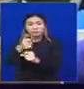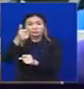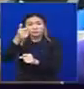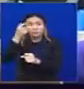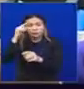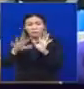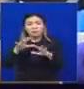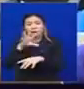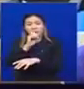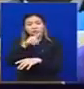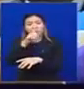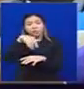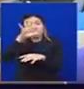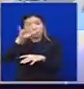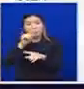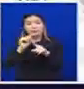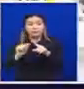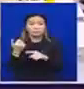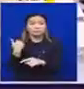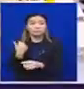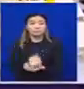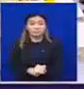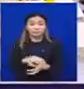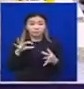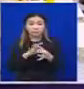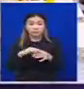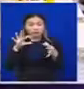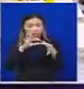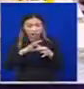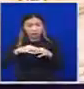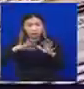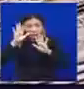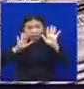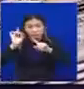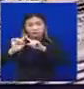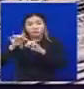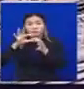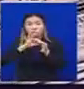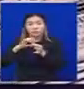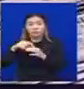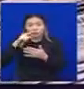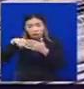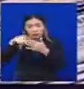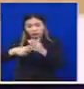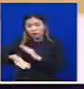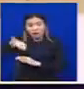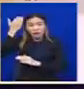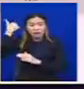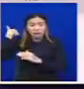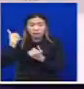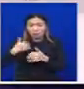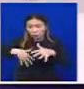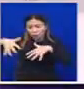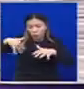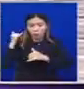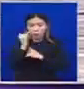เกิน 57% ของปี50ครับ สำหรับการออกเสียงประชามติในครั้งนี้จะแตกต่างจากการใช้สิทธิ์ในครั้งที่ผ่านมาคือประชาชน